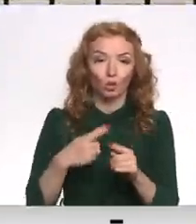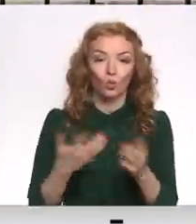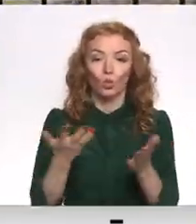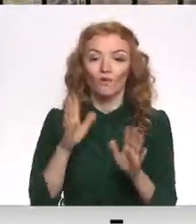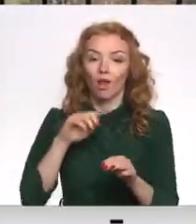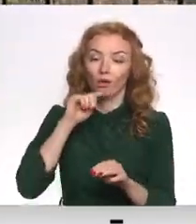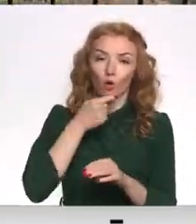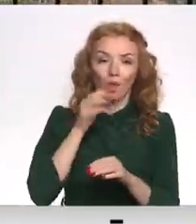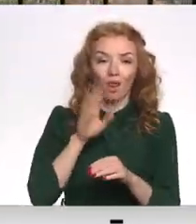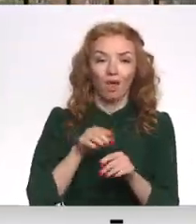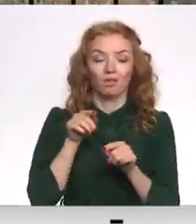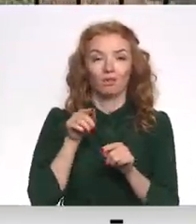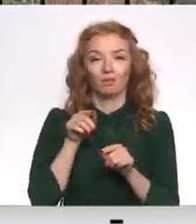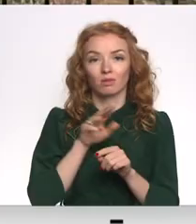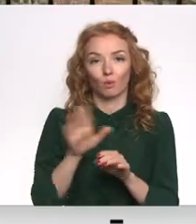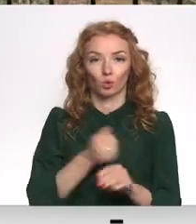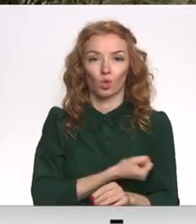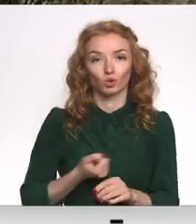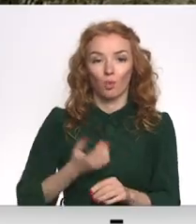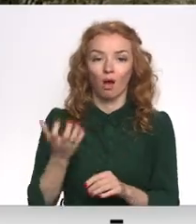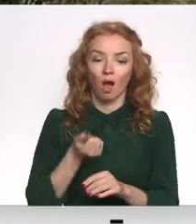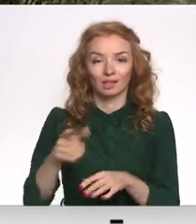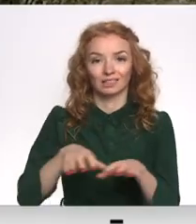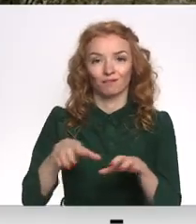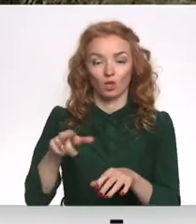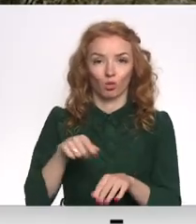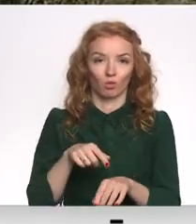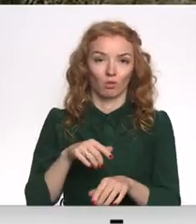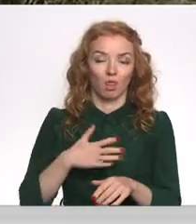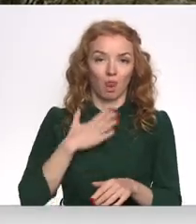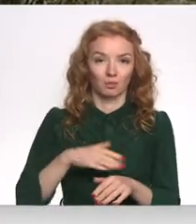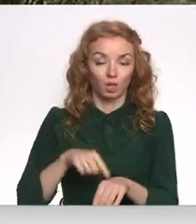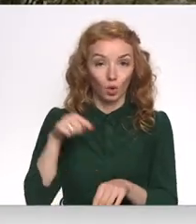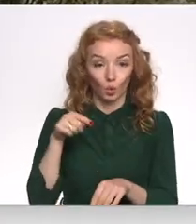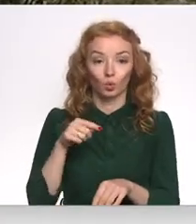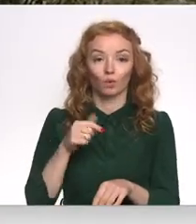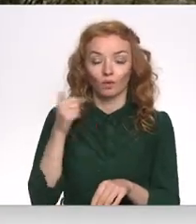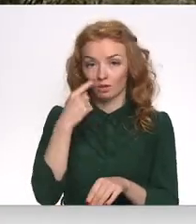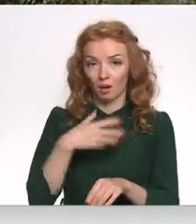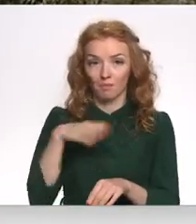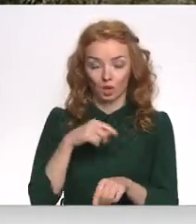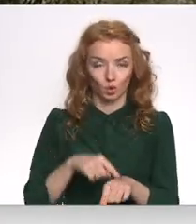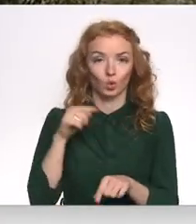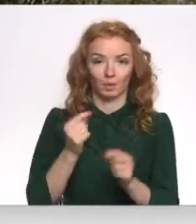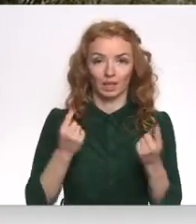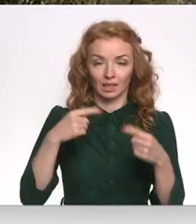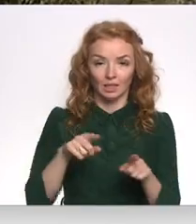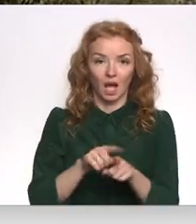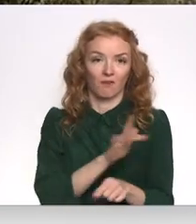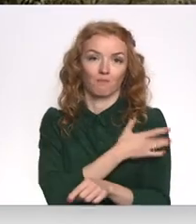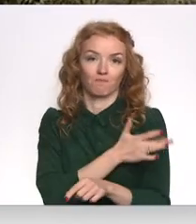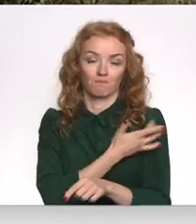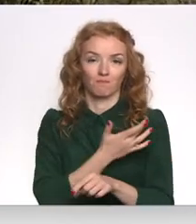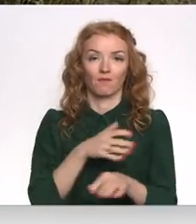ekonomēt, lai tas nebūtu uz dzīvnieku labturības rēķina. Mēs jūtam krīzi, protams, jo arī mūsu rēķini ir būtiski pieauguši. Veterinārie pakalpojumi